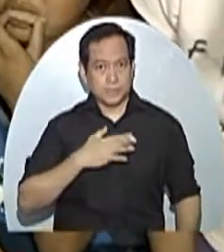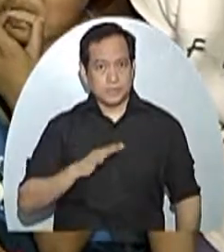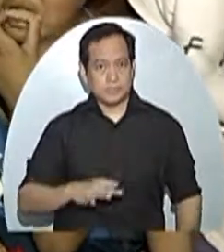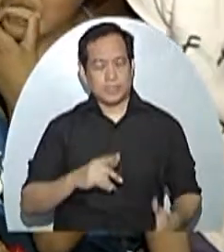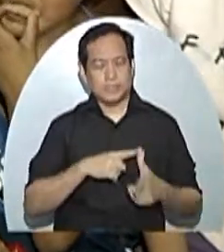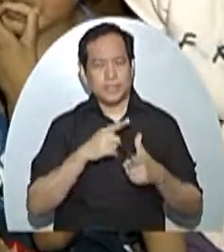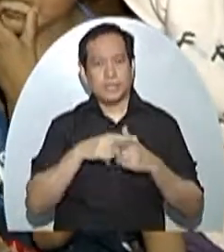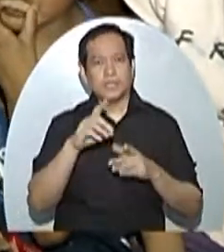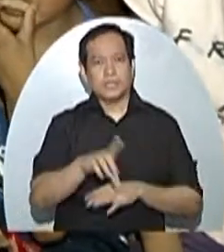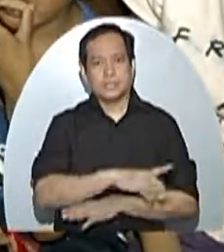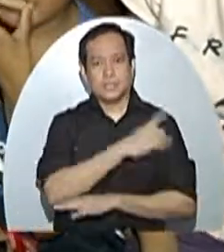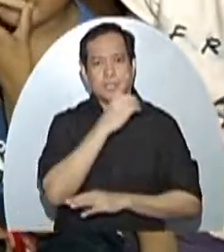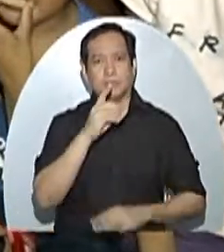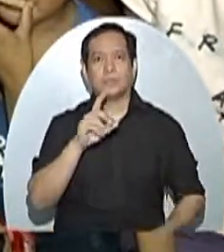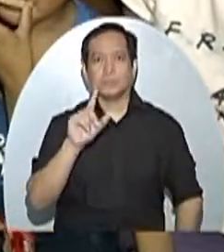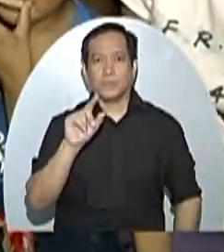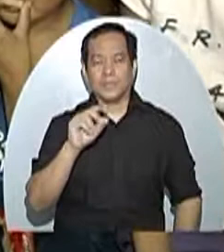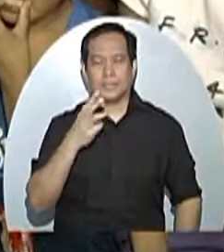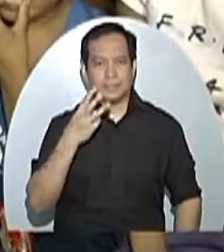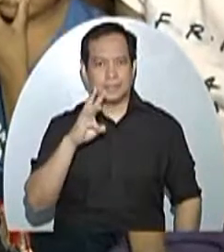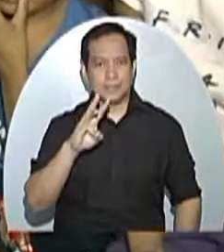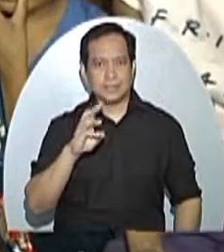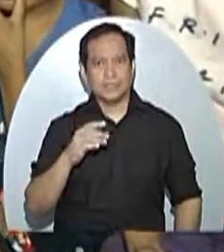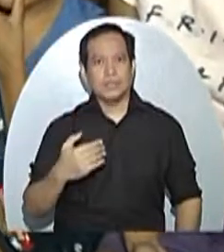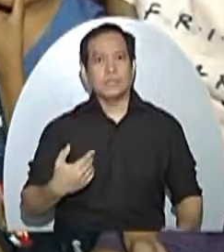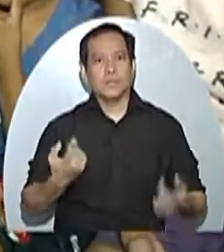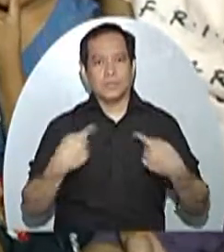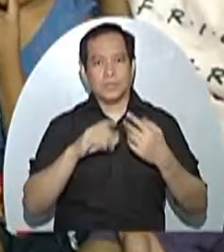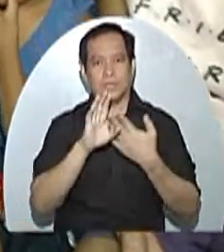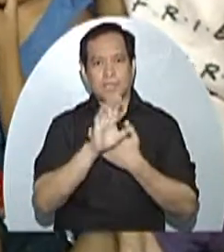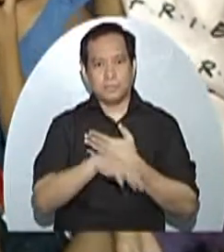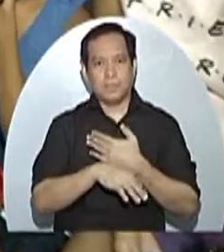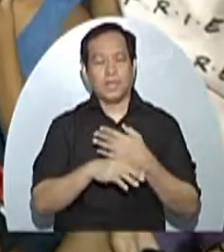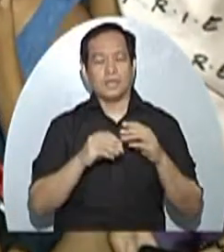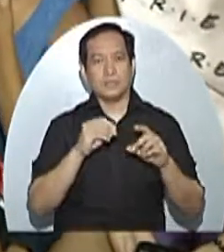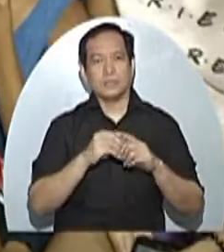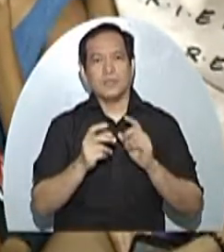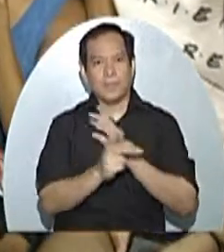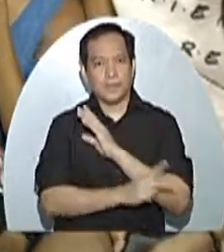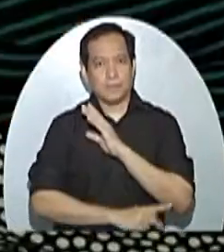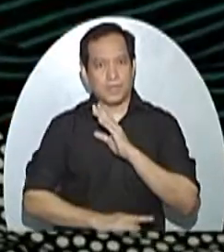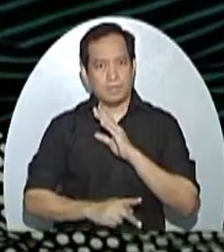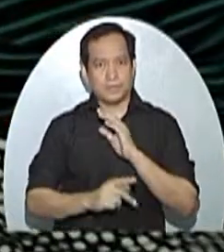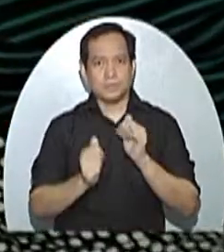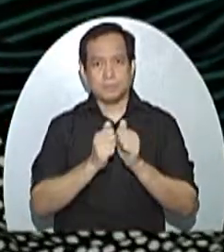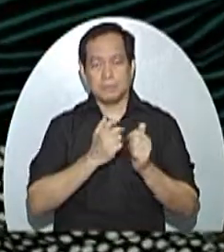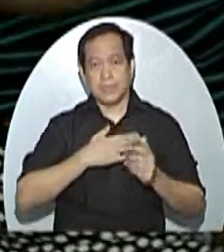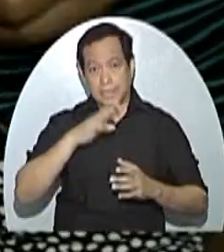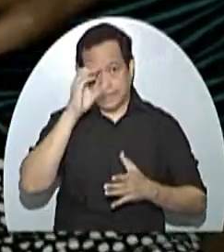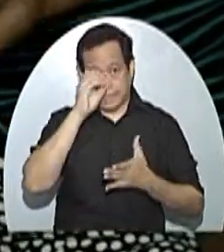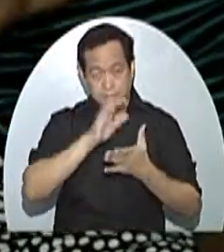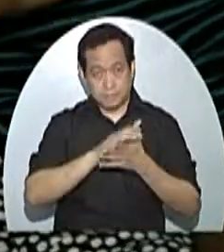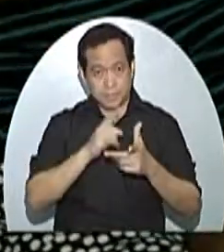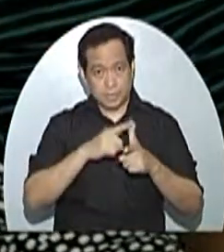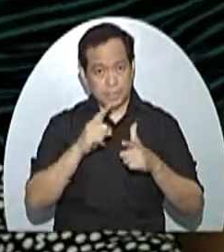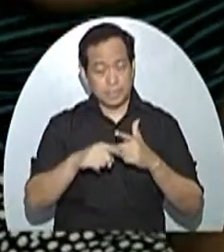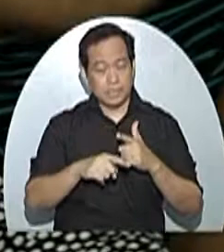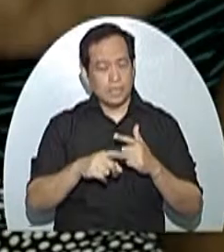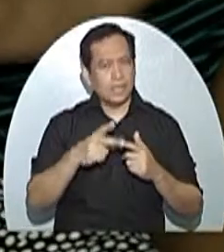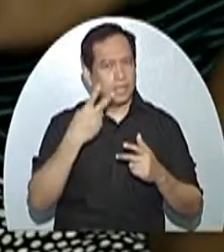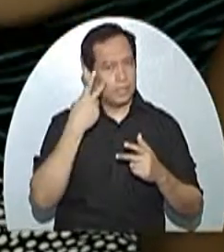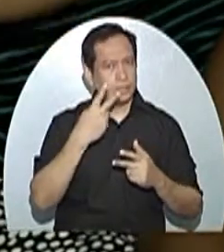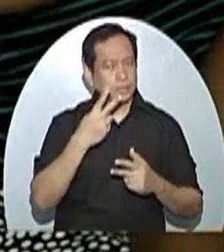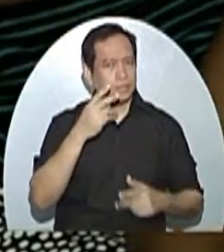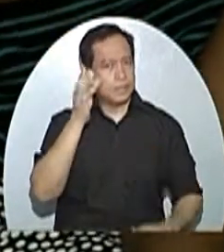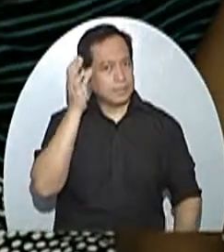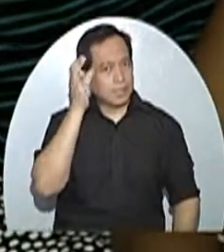nung December 2016, umuwi kami dalawang mag-asawa. Tapos nakita ko nga yun si Cedrick,